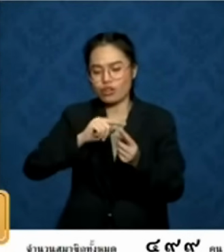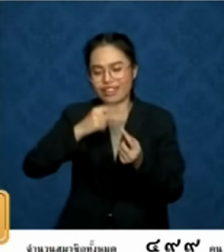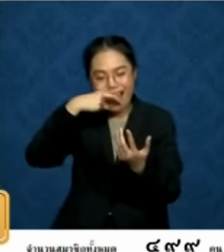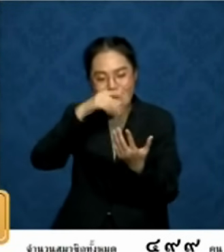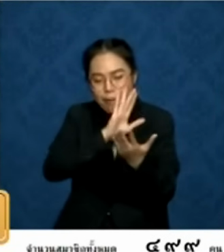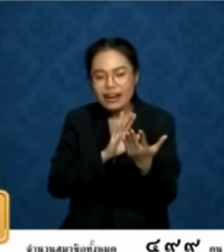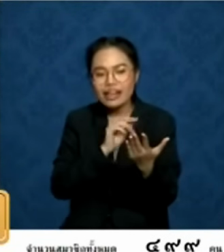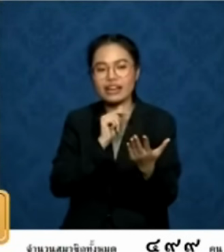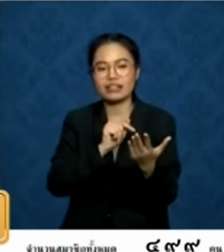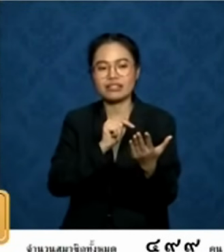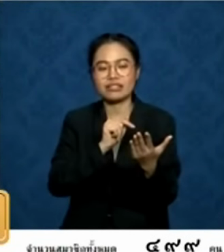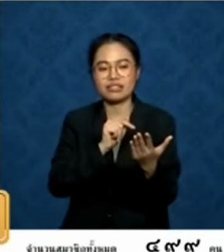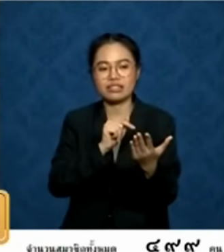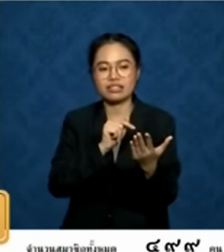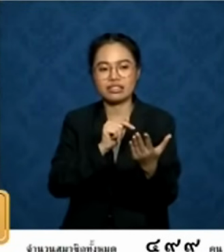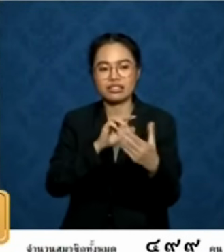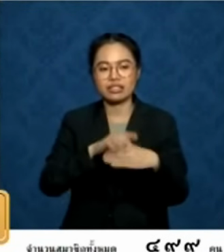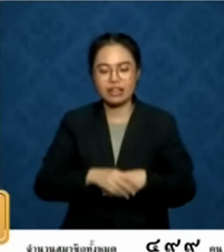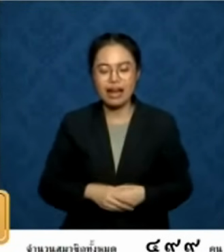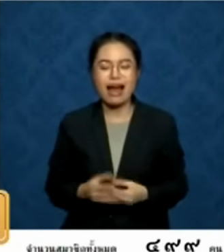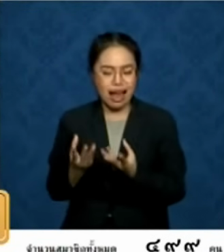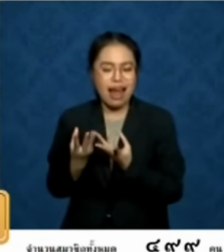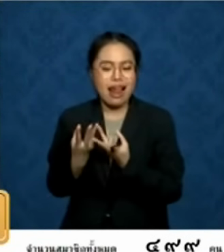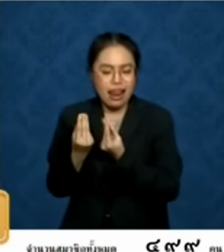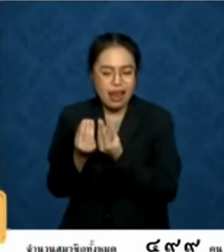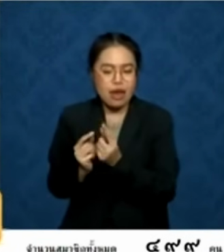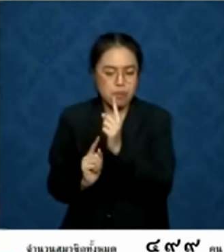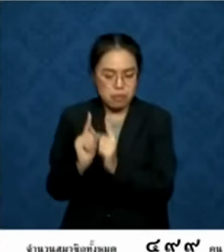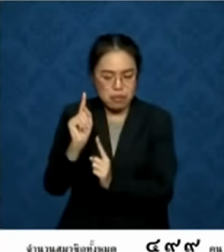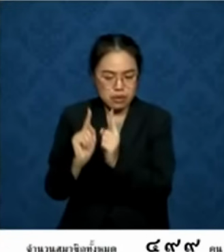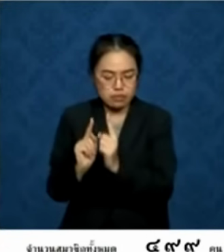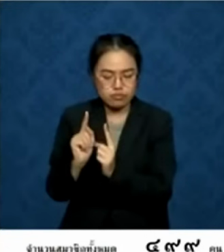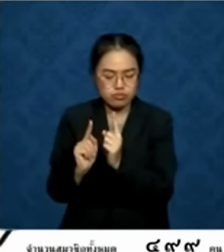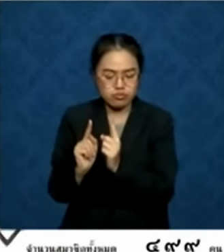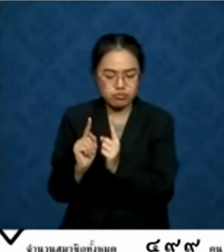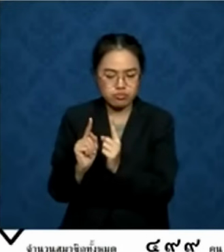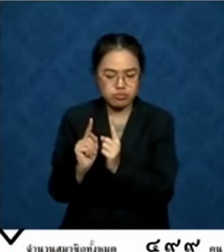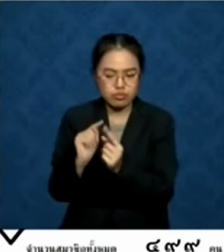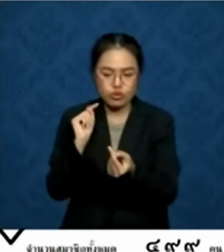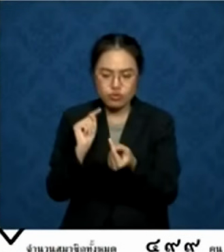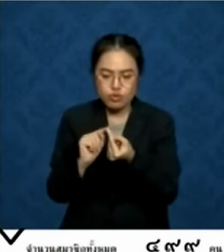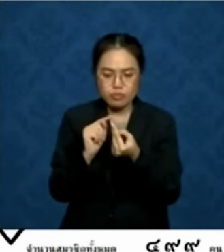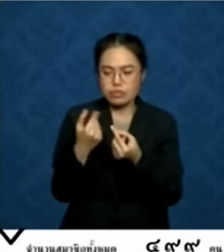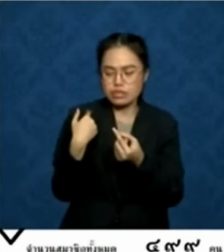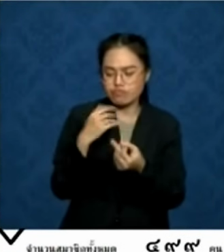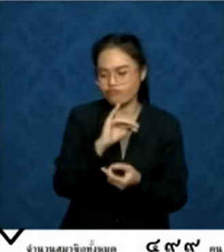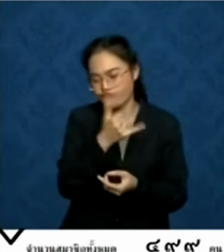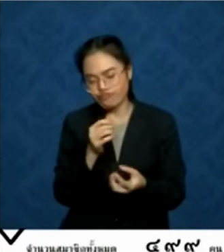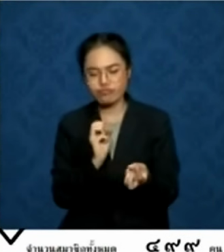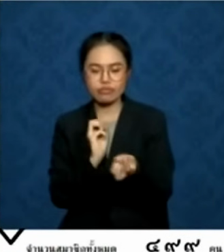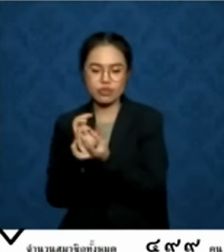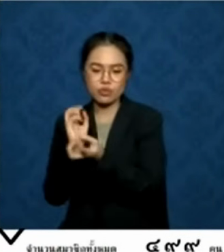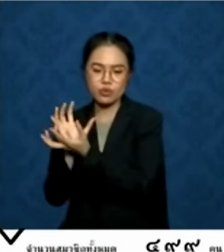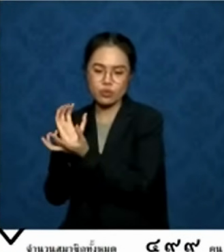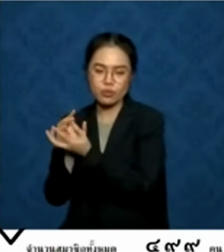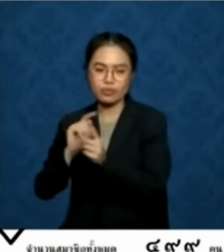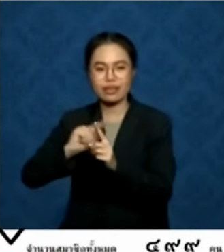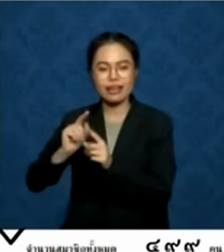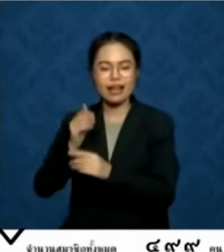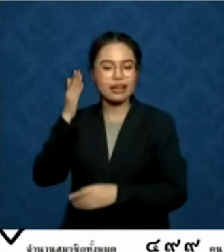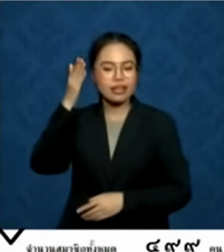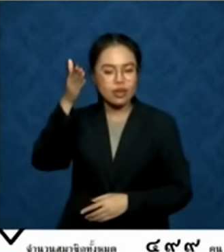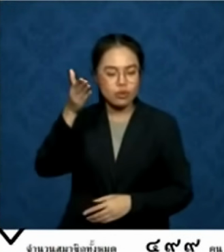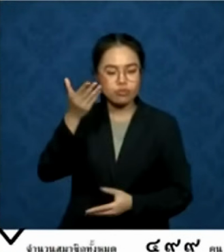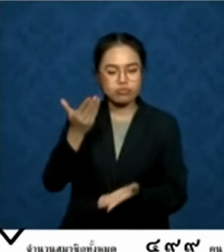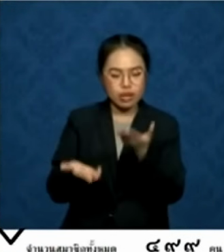ศทั้งนี้ตัวเลขการประเมินข้างต้นอาจถูกกระทบโดยปัจจัยที่คาดไม่ถึงในอนาคตเช่นภูมิรัฐศ